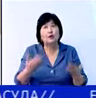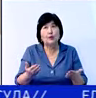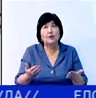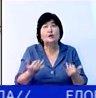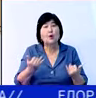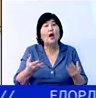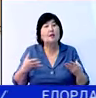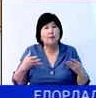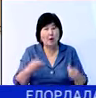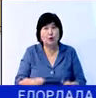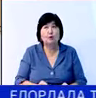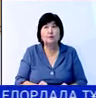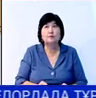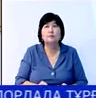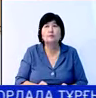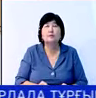соған бағылу.